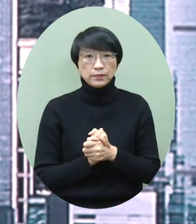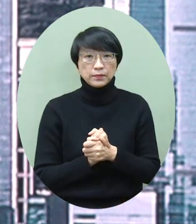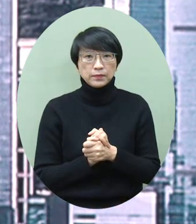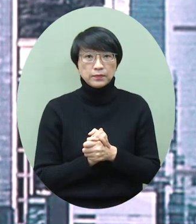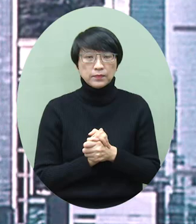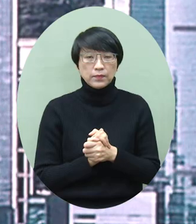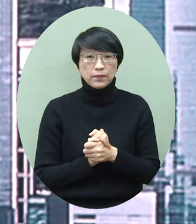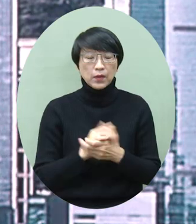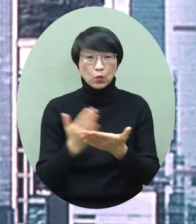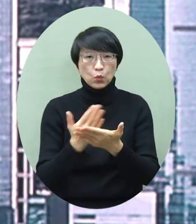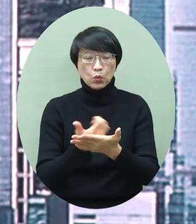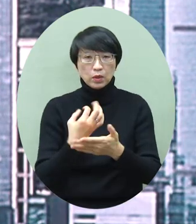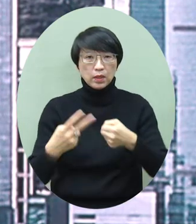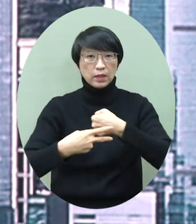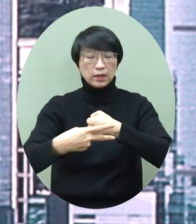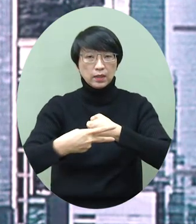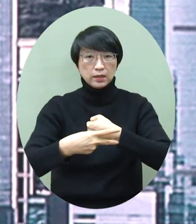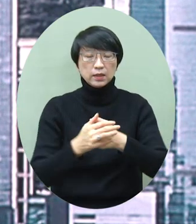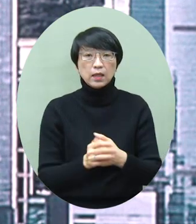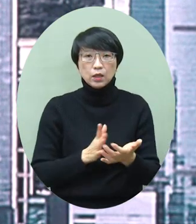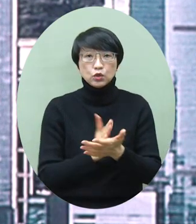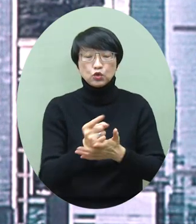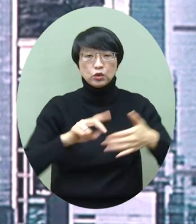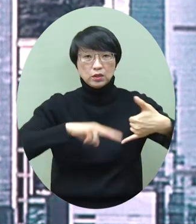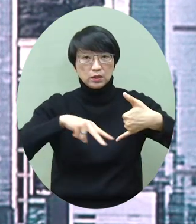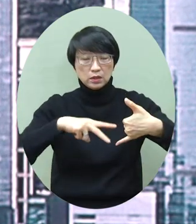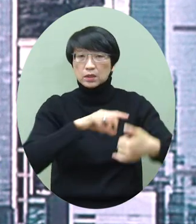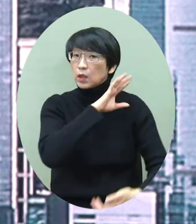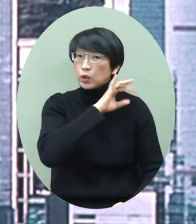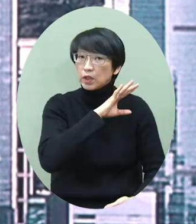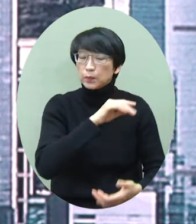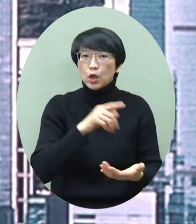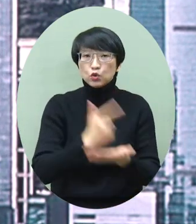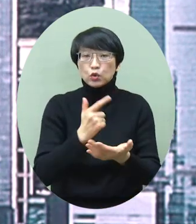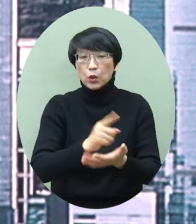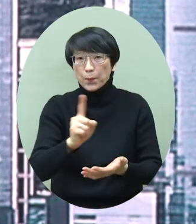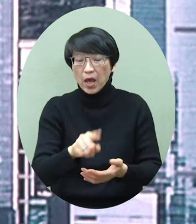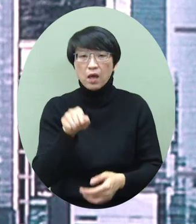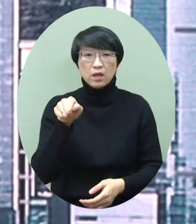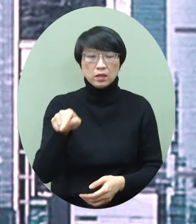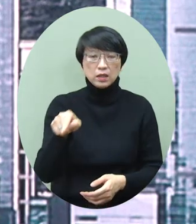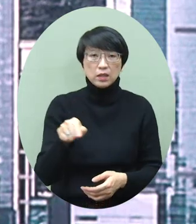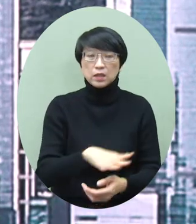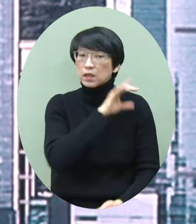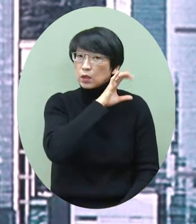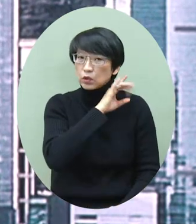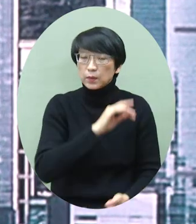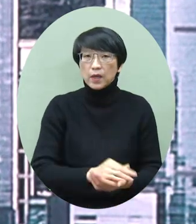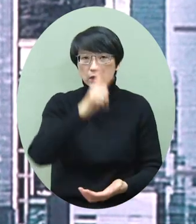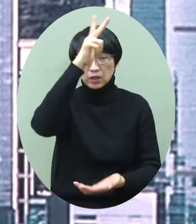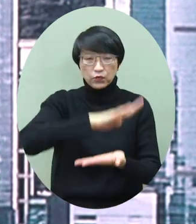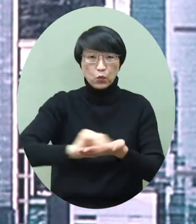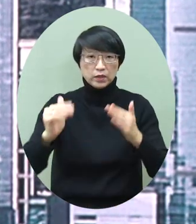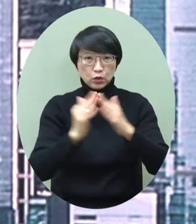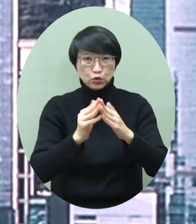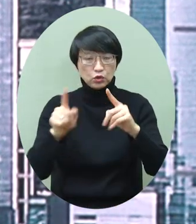我們評估第二批指定酒店的時候，那個先決條件首先是這些酒店是需要符合衛生署